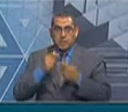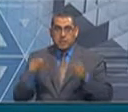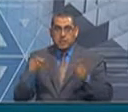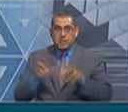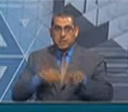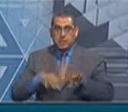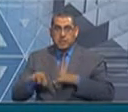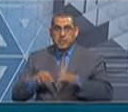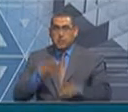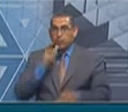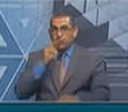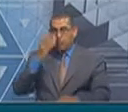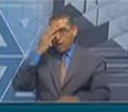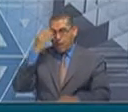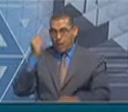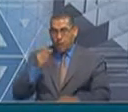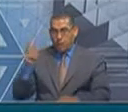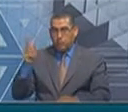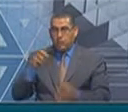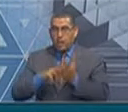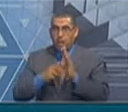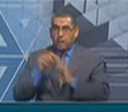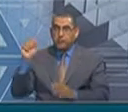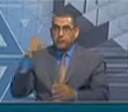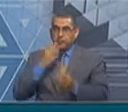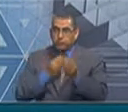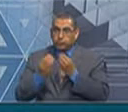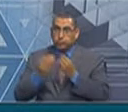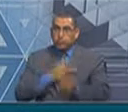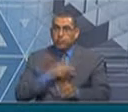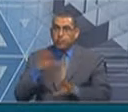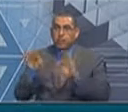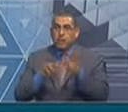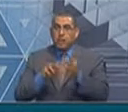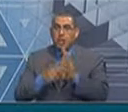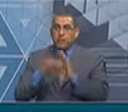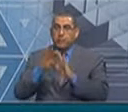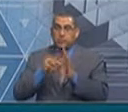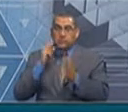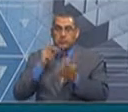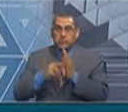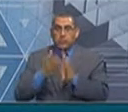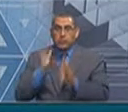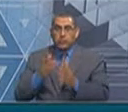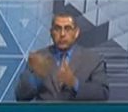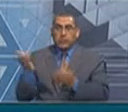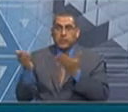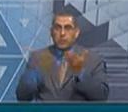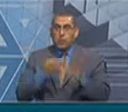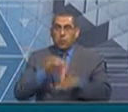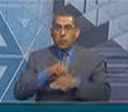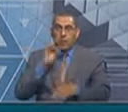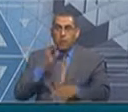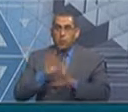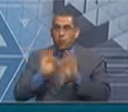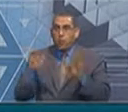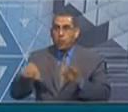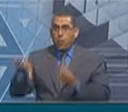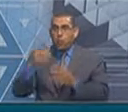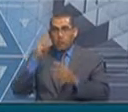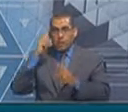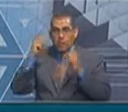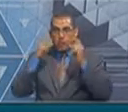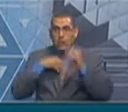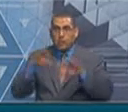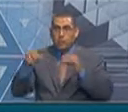أحمد، بعد التحية، كيف تتابع مشاورات تشكيل الحكومة وقراءتك لدعوة أديب لجميع الأطراف